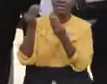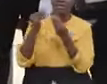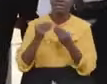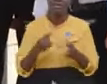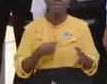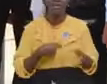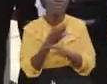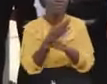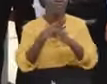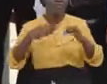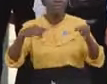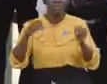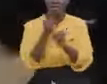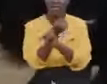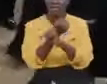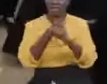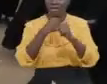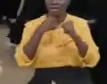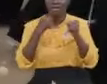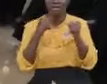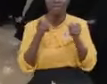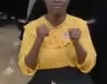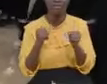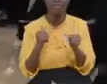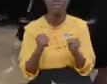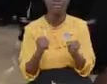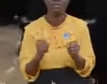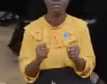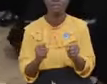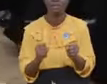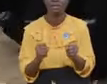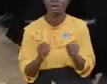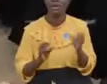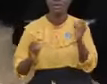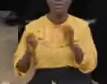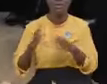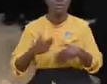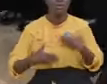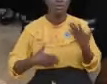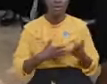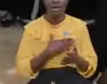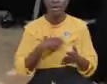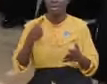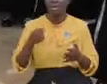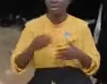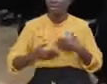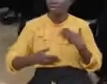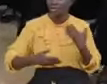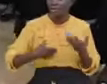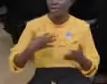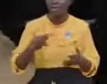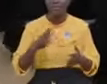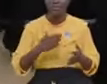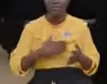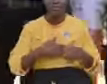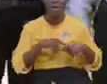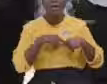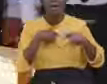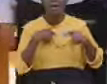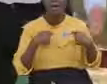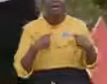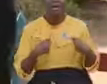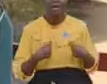خلاص مكاني يا هنايا وفرحت